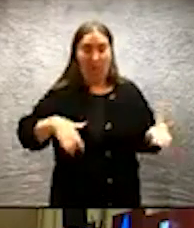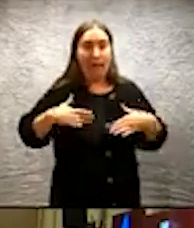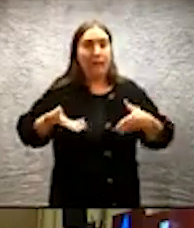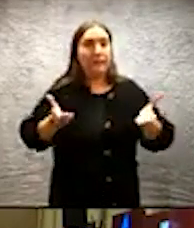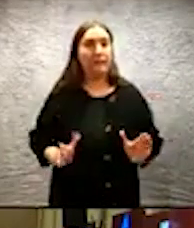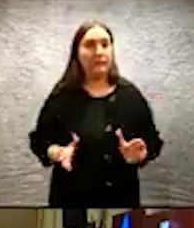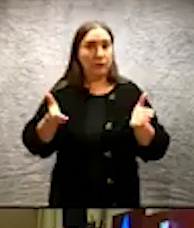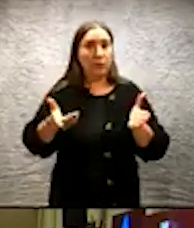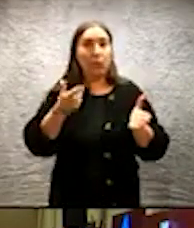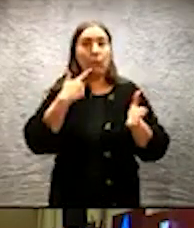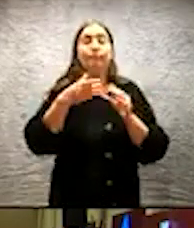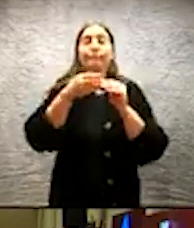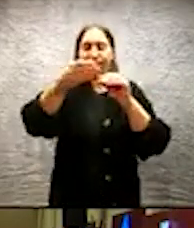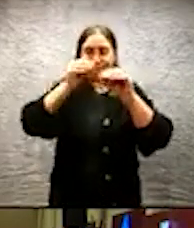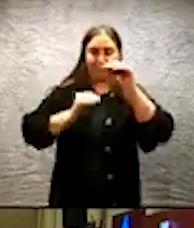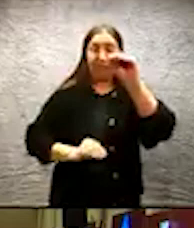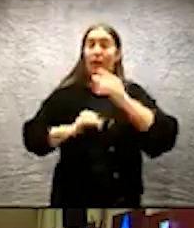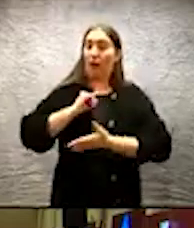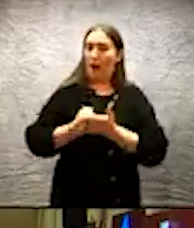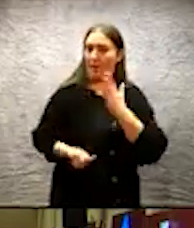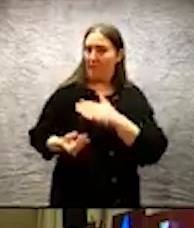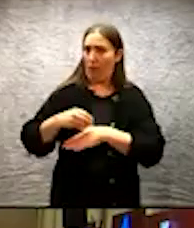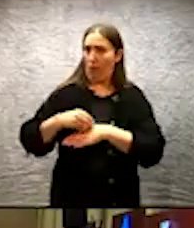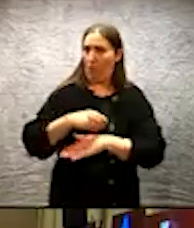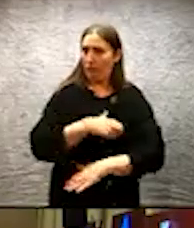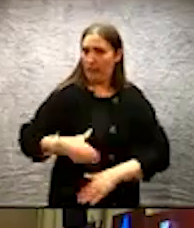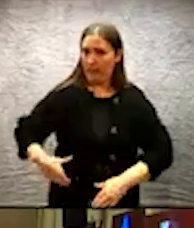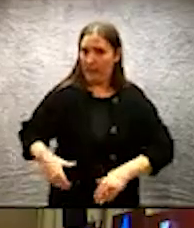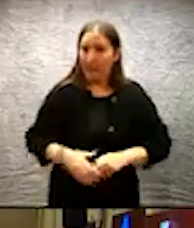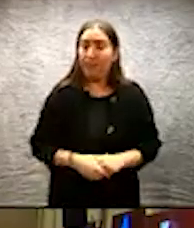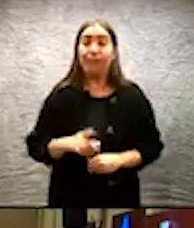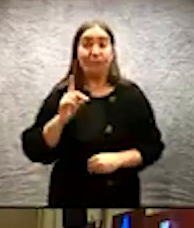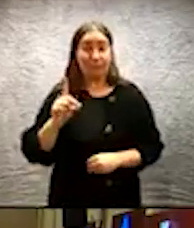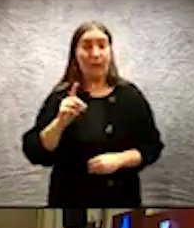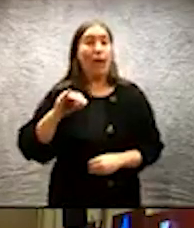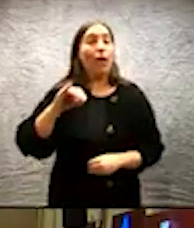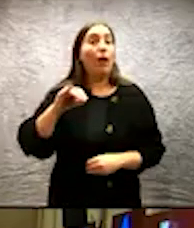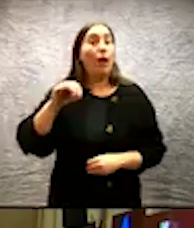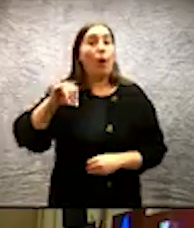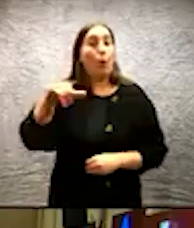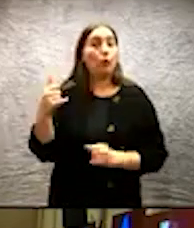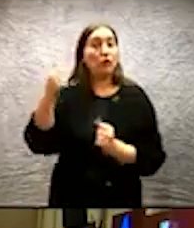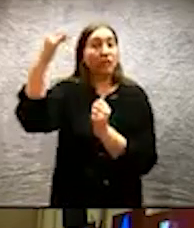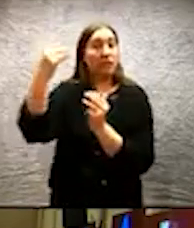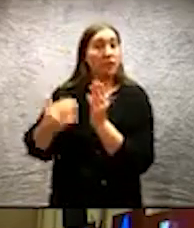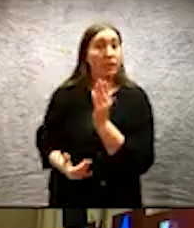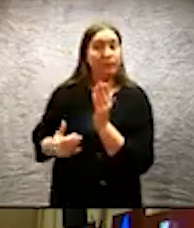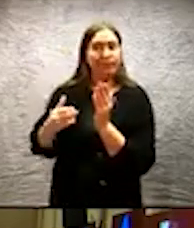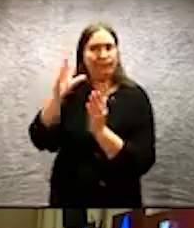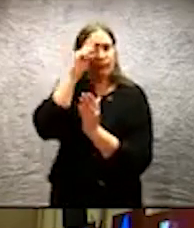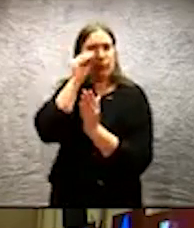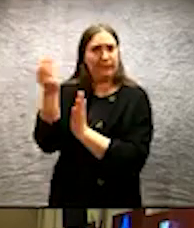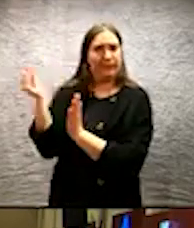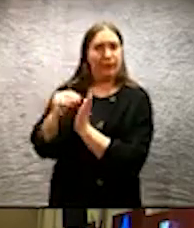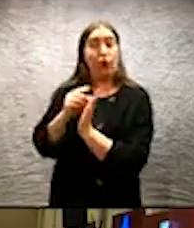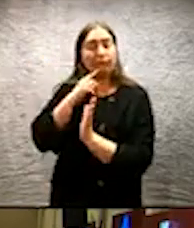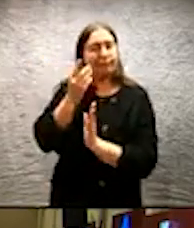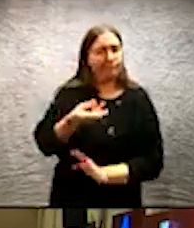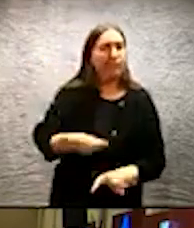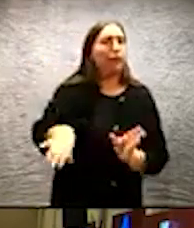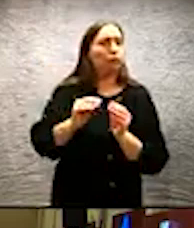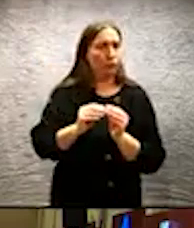fois, passeront en fin de conseil. Une petite info qui n'était pas sur l'ordre du jour, mais que je tiens à